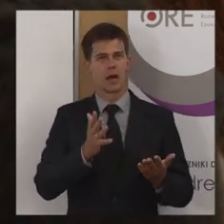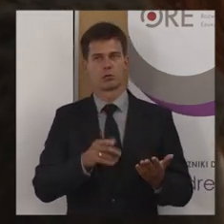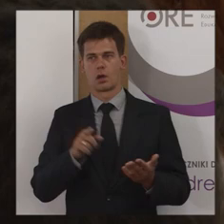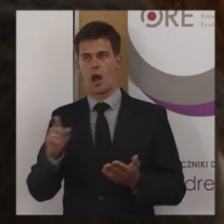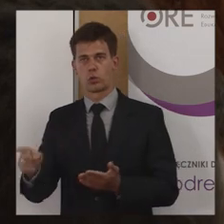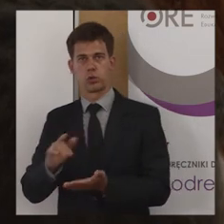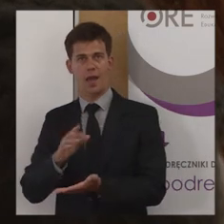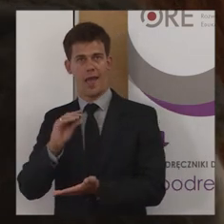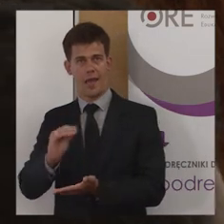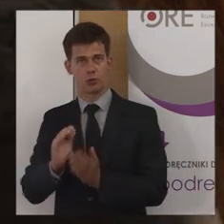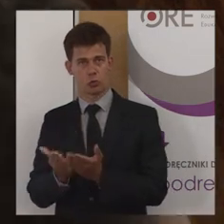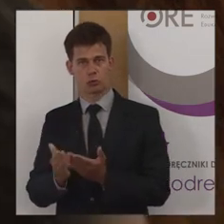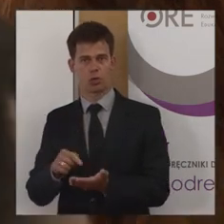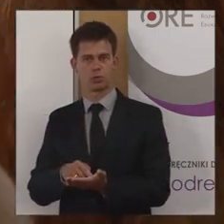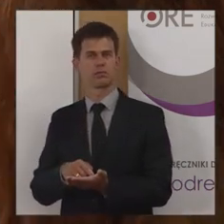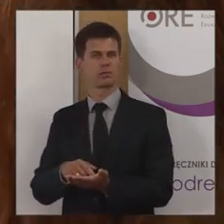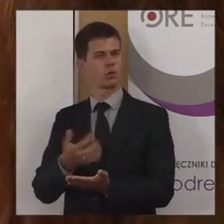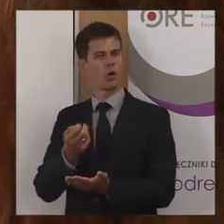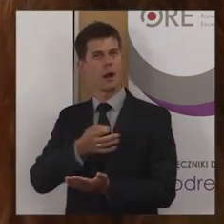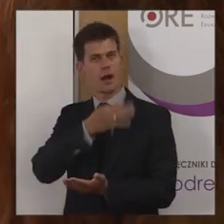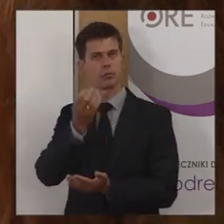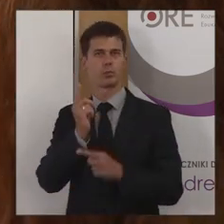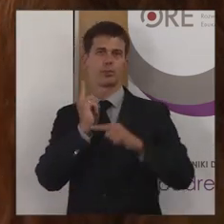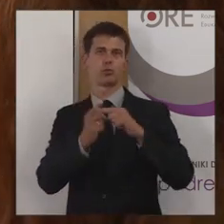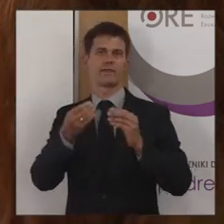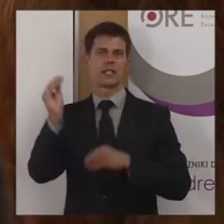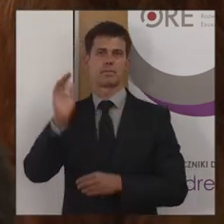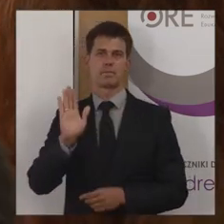uniwersalne podejście, bo raczej